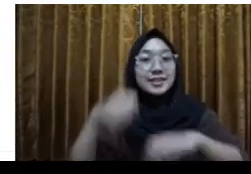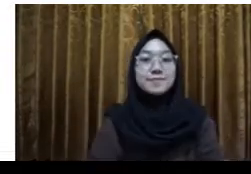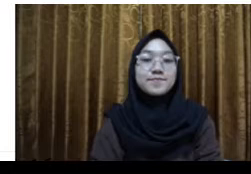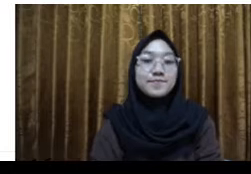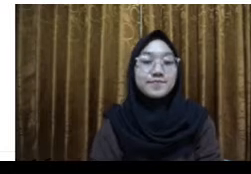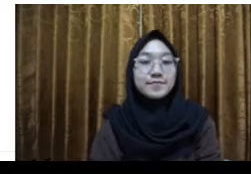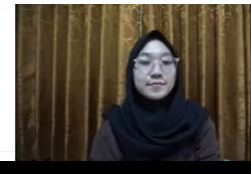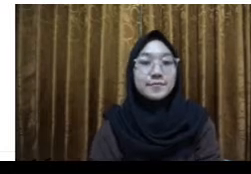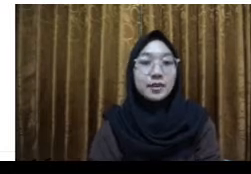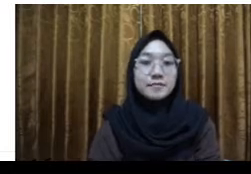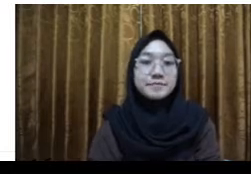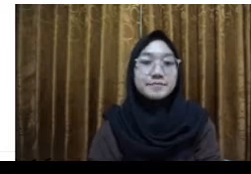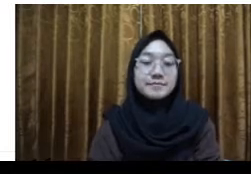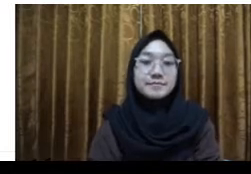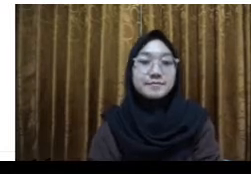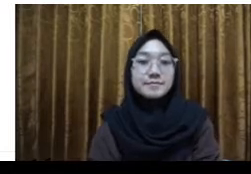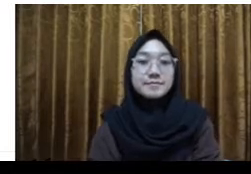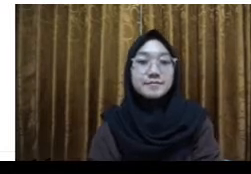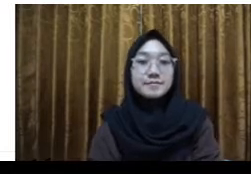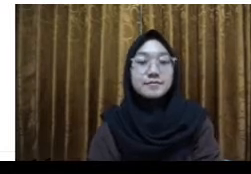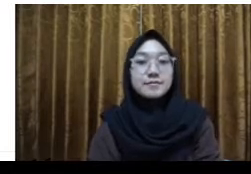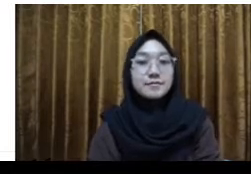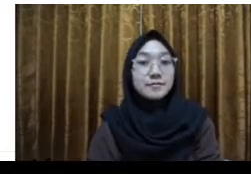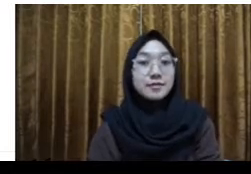kolom deskripsi video ini.